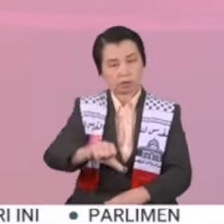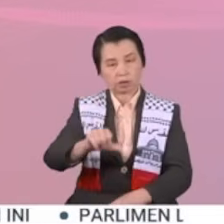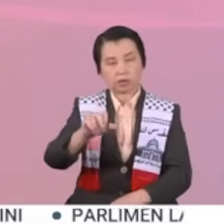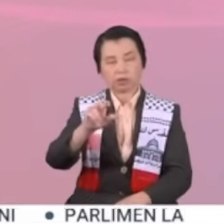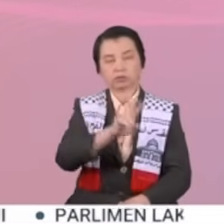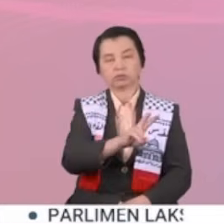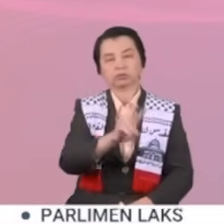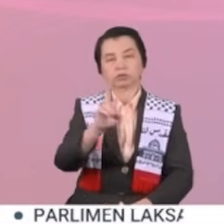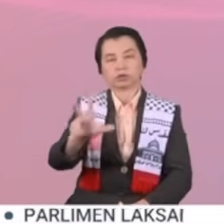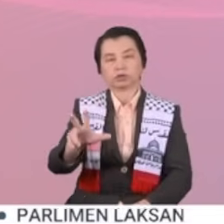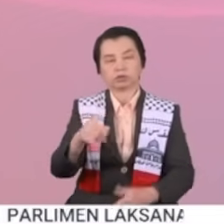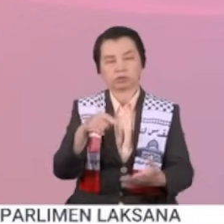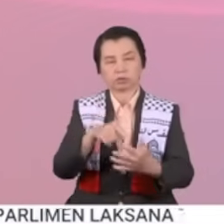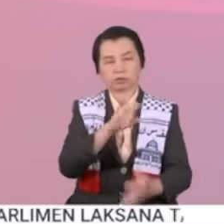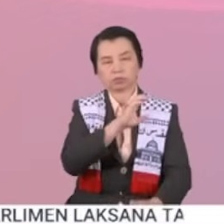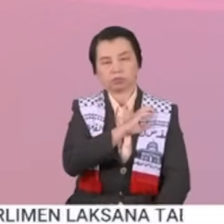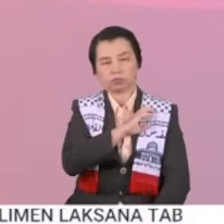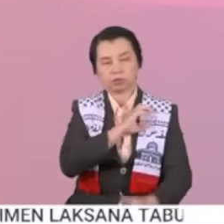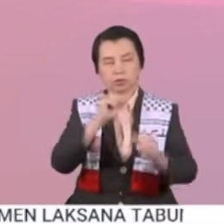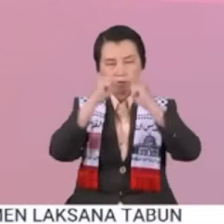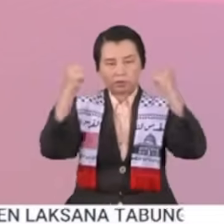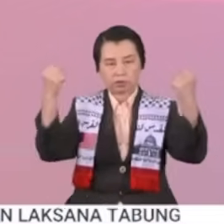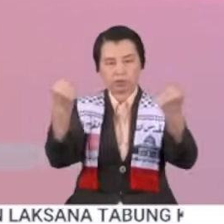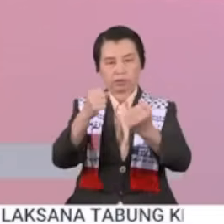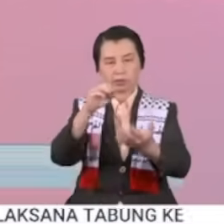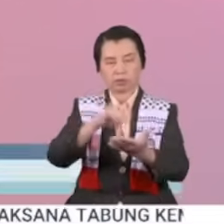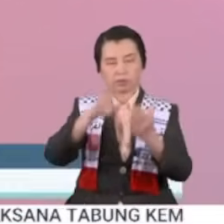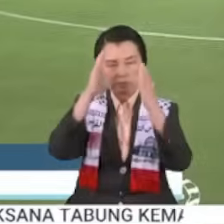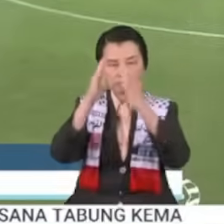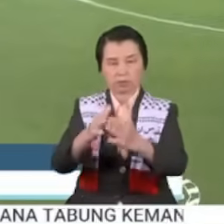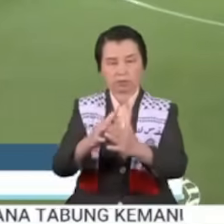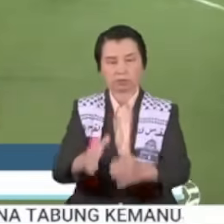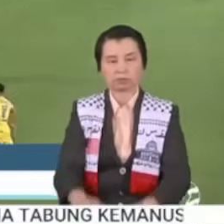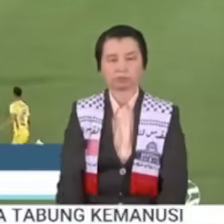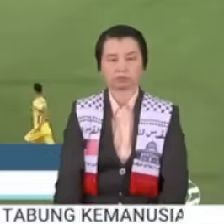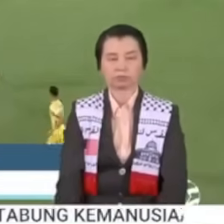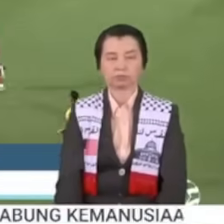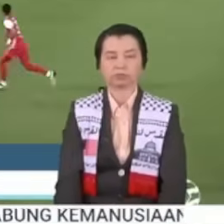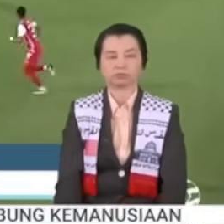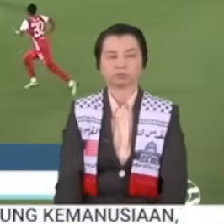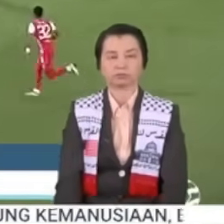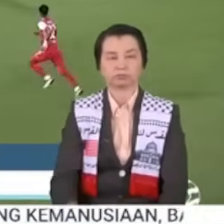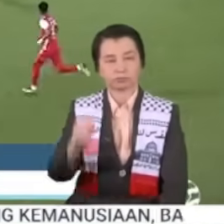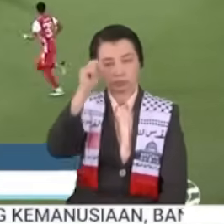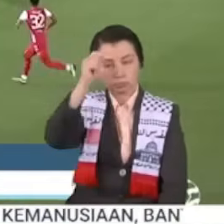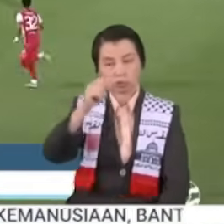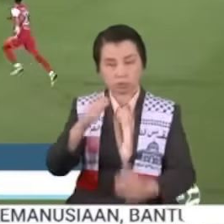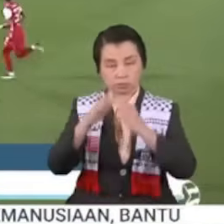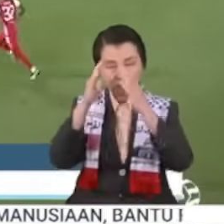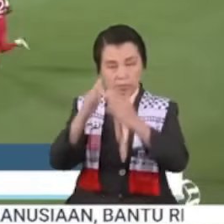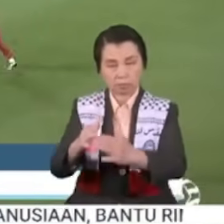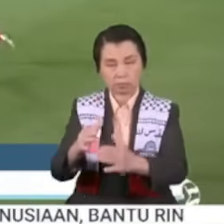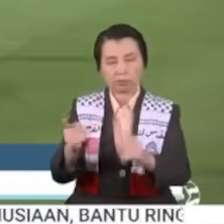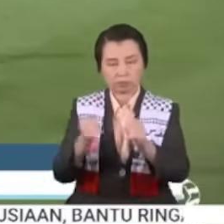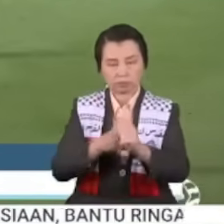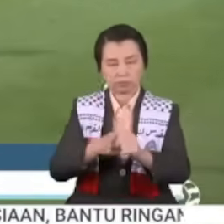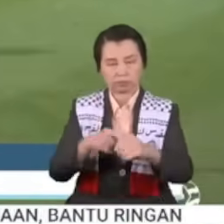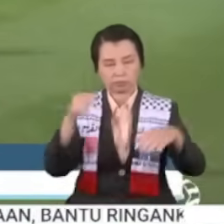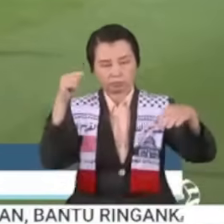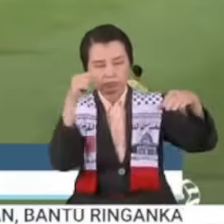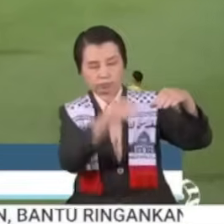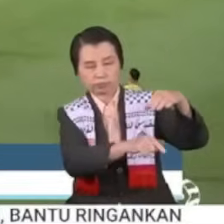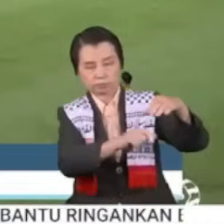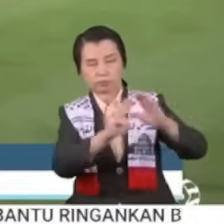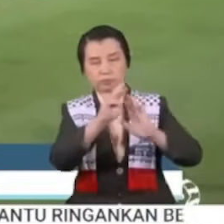2-3 kepada pdrm FC di stadium Darul Makmur selaku tuan rumah skuad tok gajah terlebih dahulu membuka